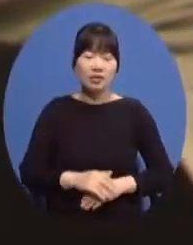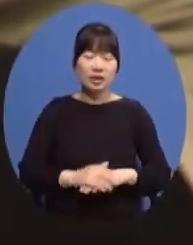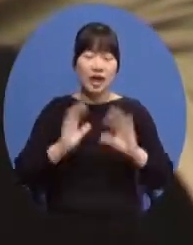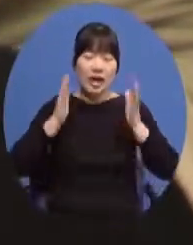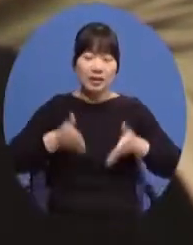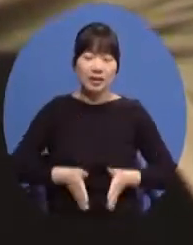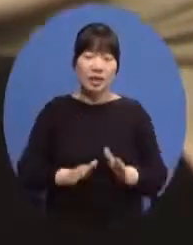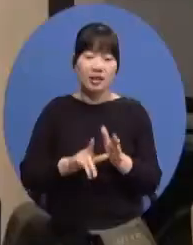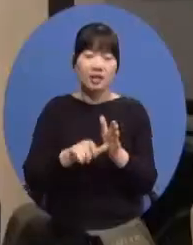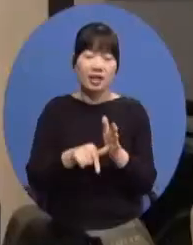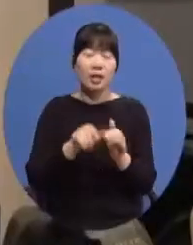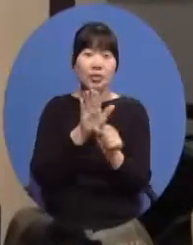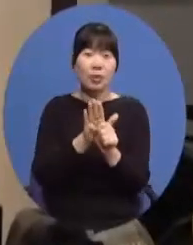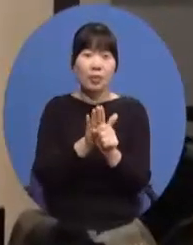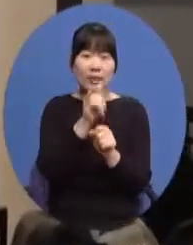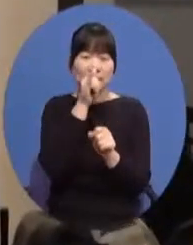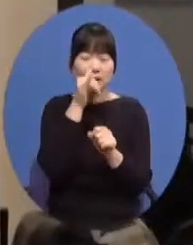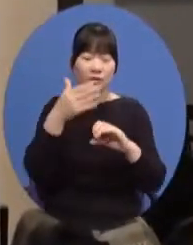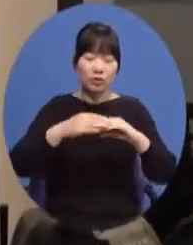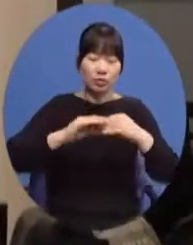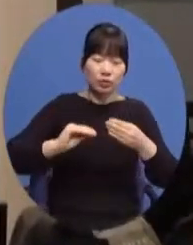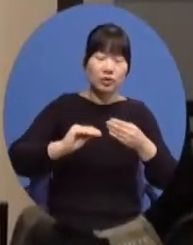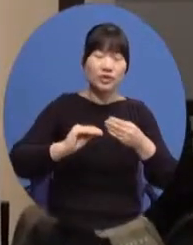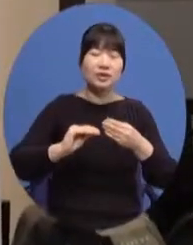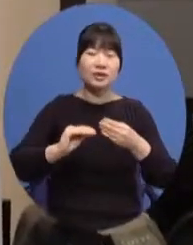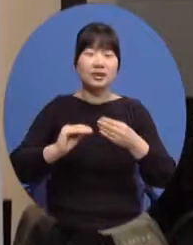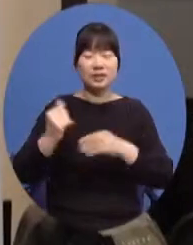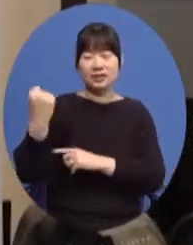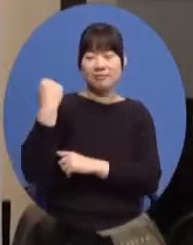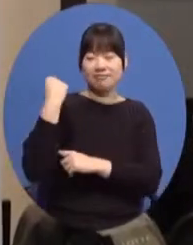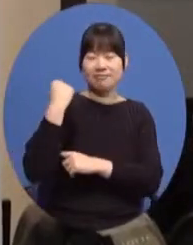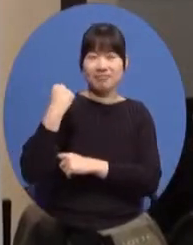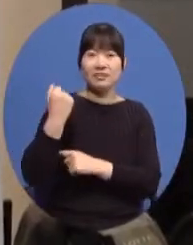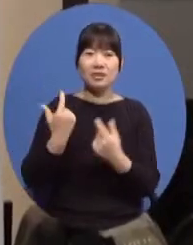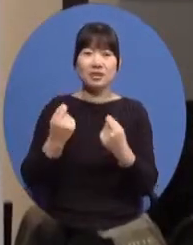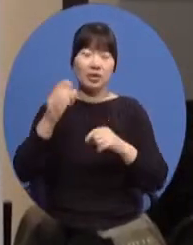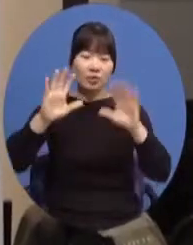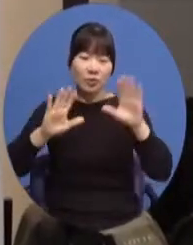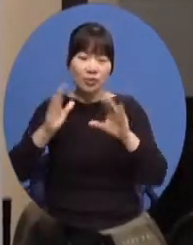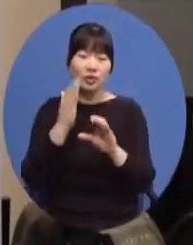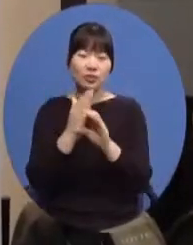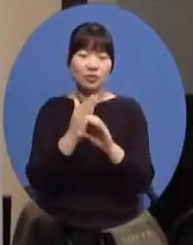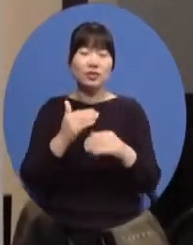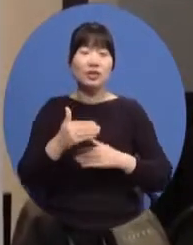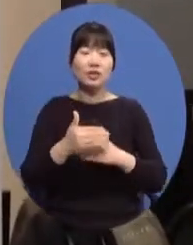분만 시에 도움을 주는 근력을 키우는 그런 동작들 위주로 진행을 하고 있습니다.